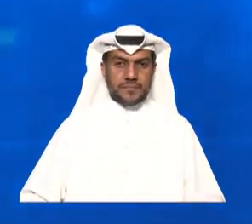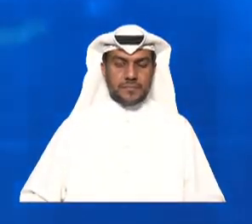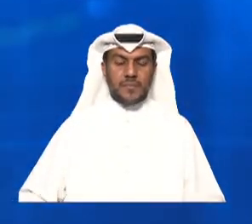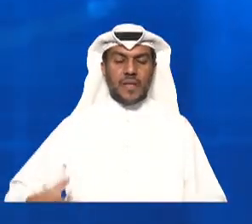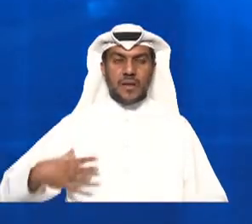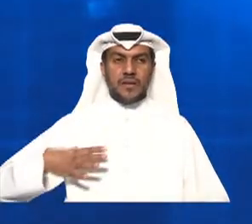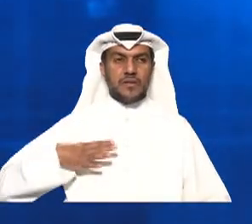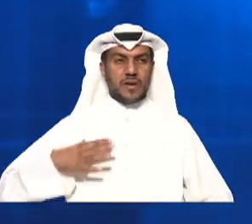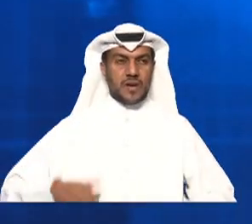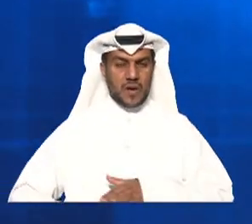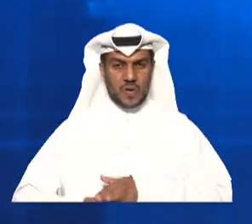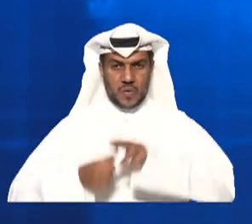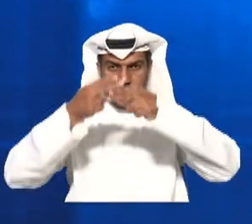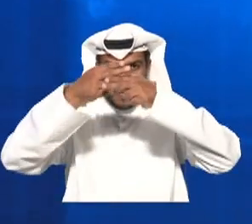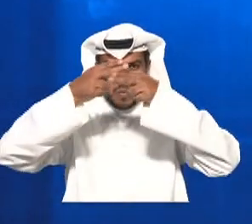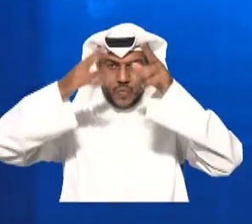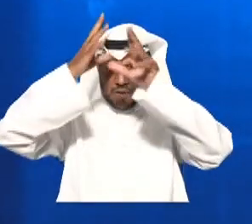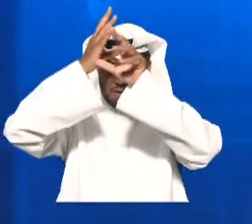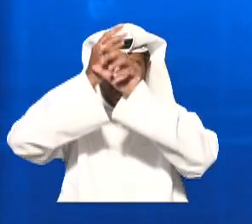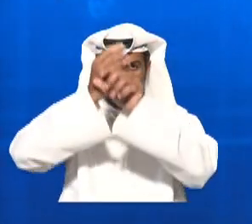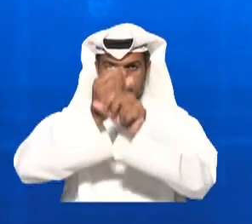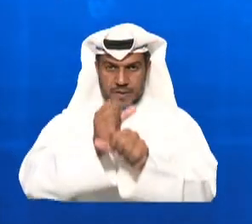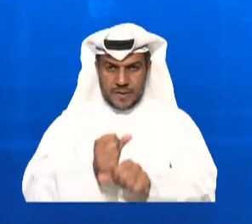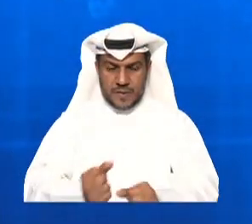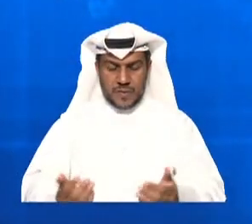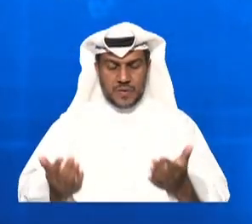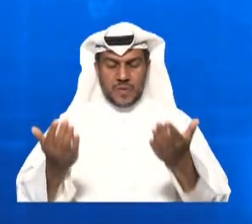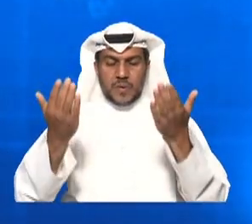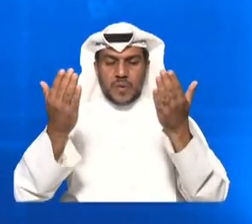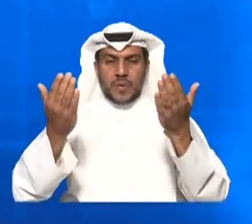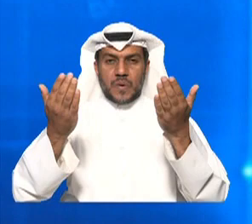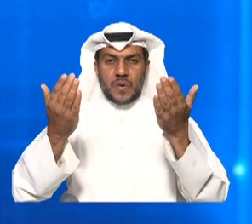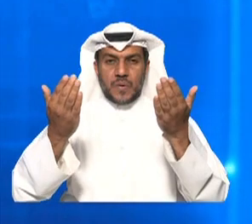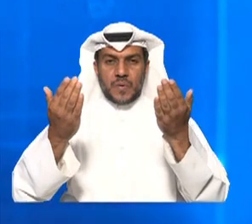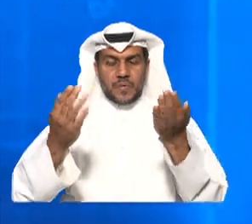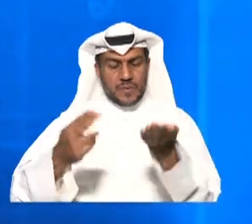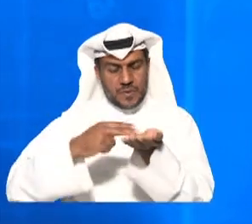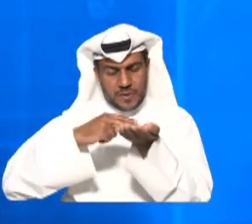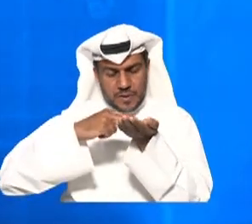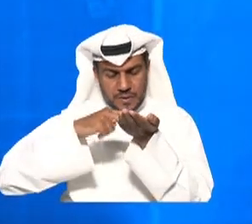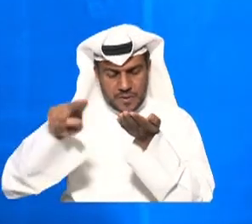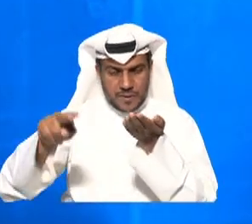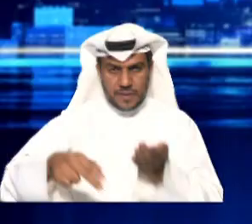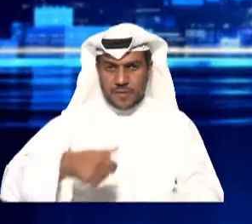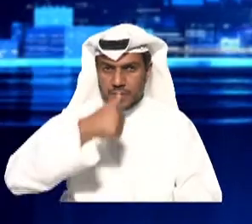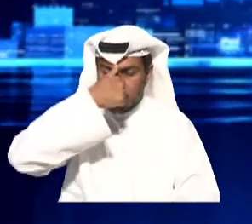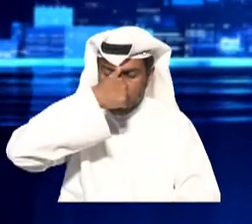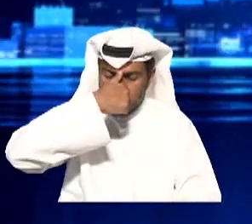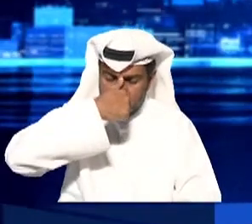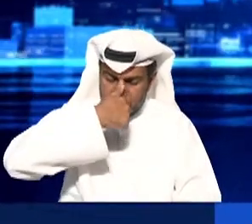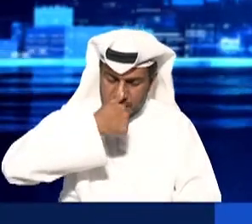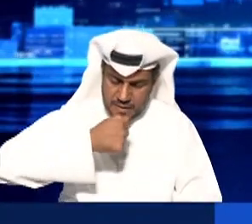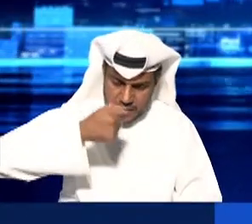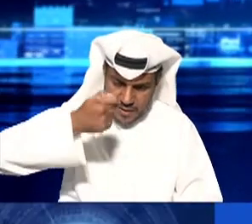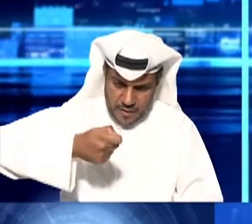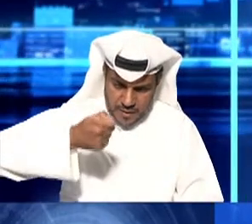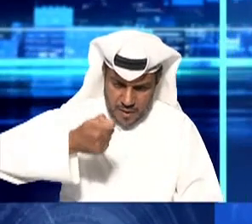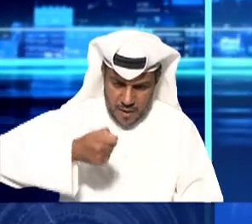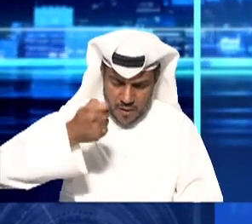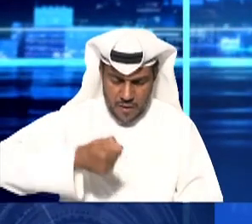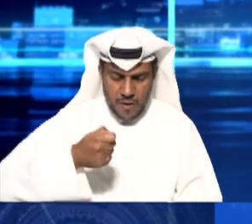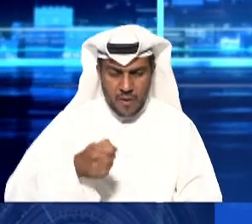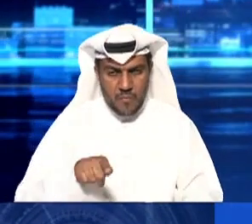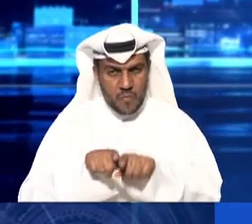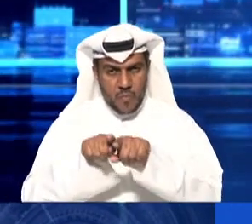بعث حضرة صاحب السمو أمير البلاد الشيخ صباح الأحمد الجابر الصباح حفظه الله ورعاه ببرقية تعزية إلى أخيه صاحب